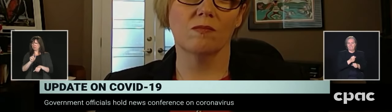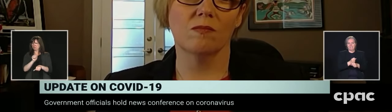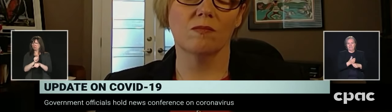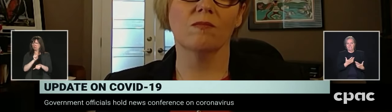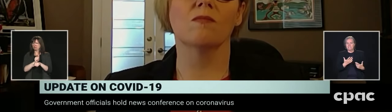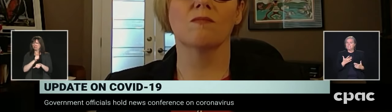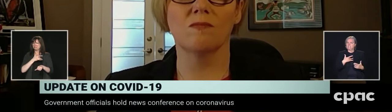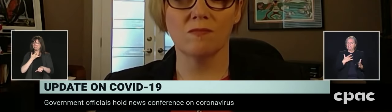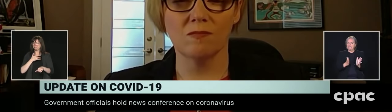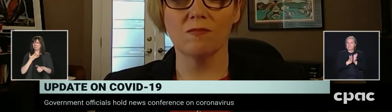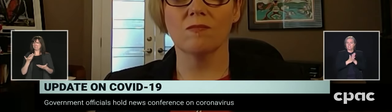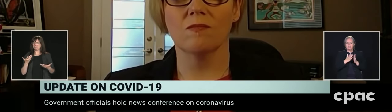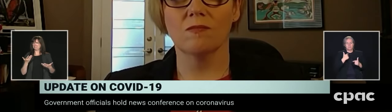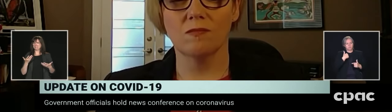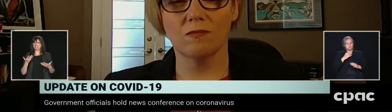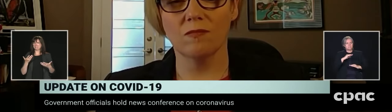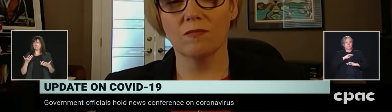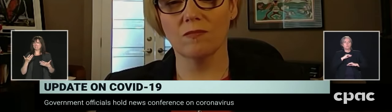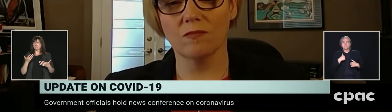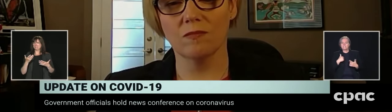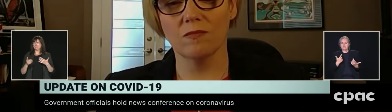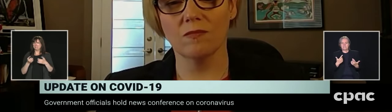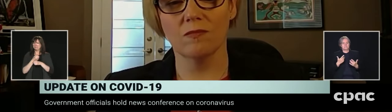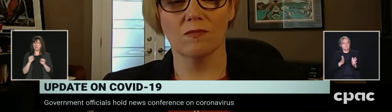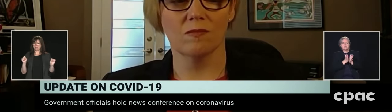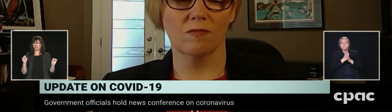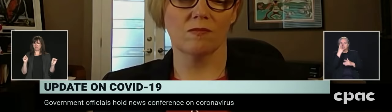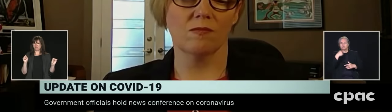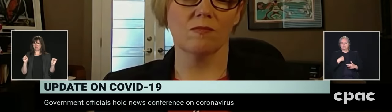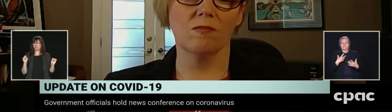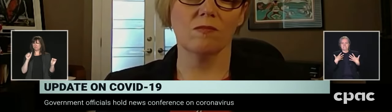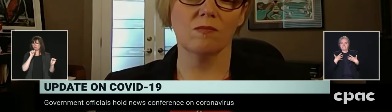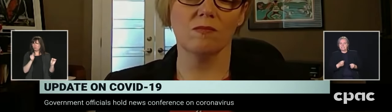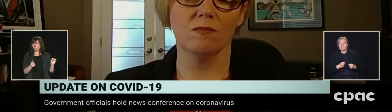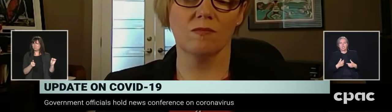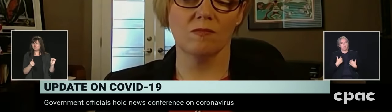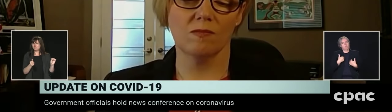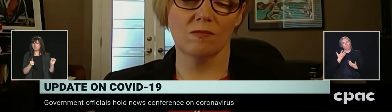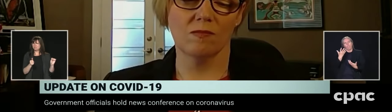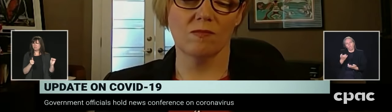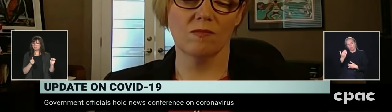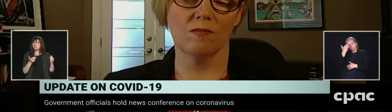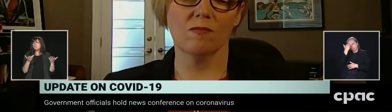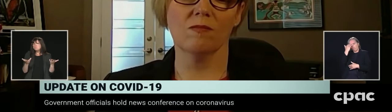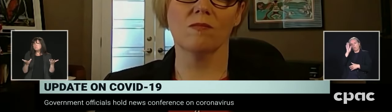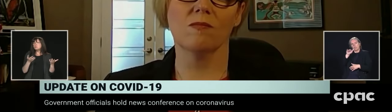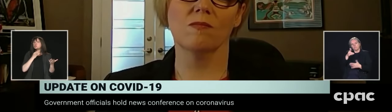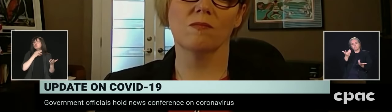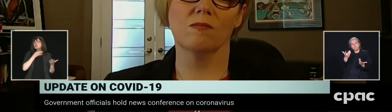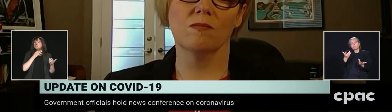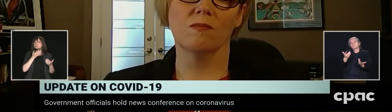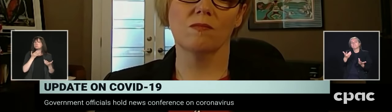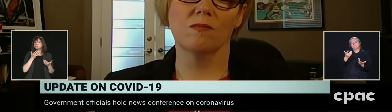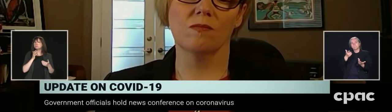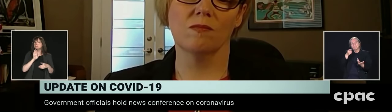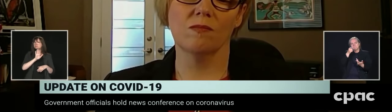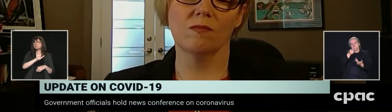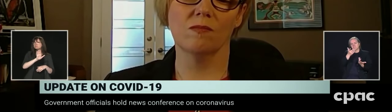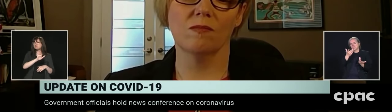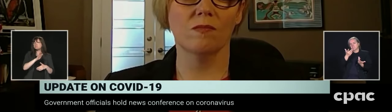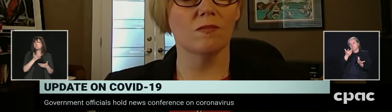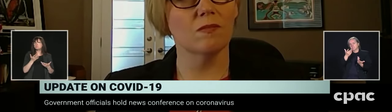et à leur santé. J'aimerais savoir, est-ce qu'une évaluation personnelle